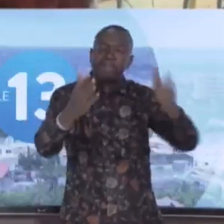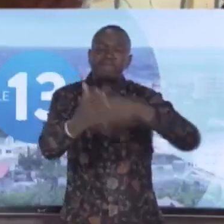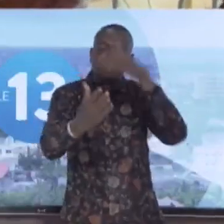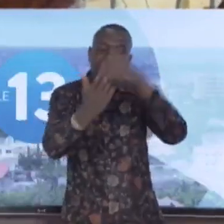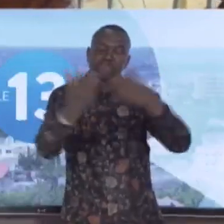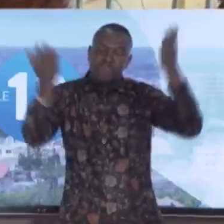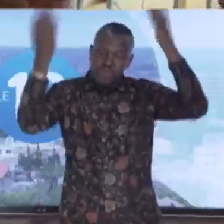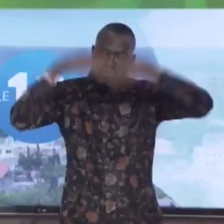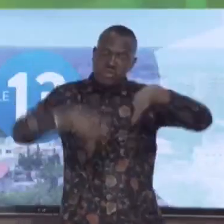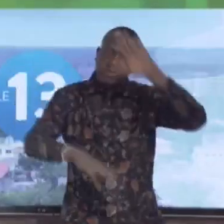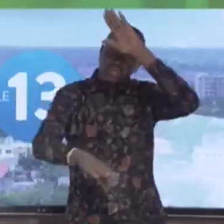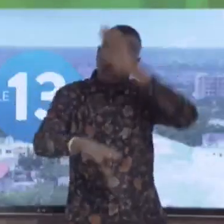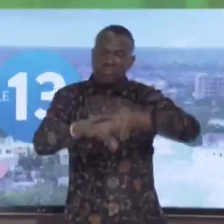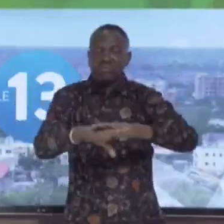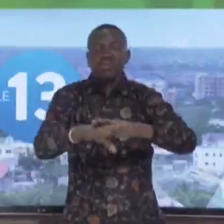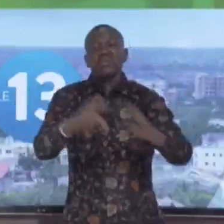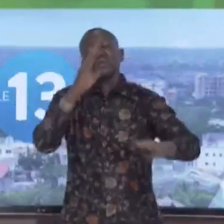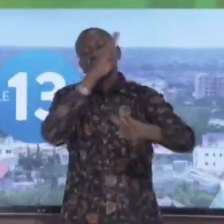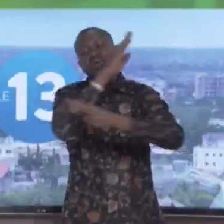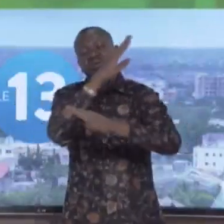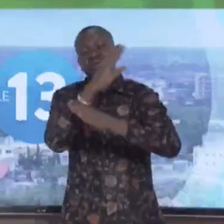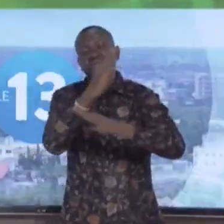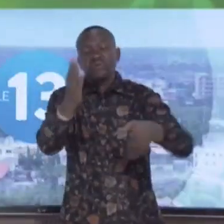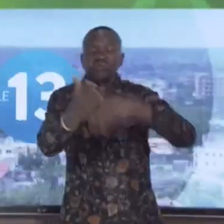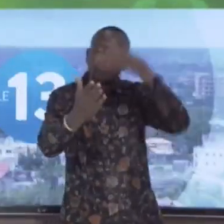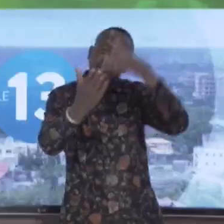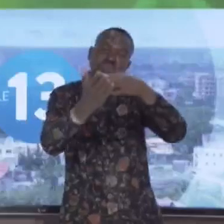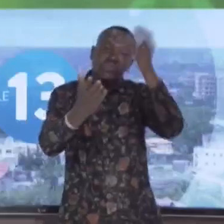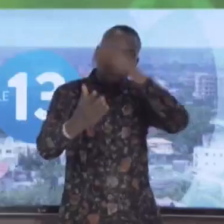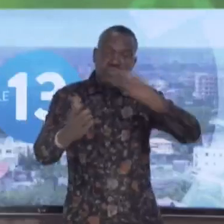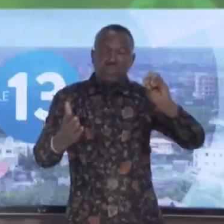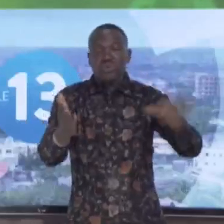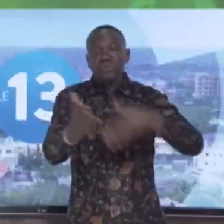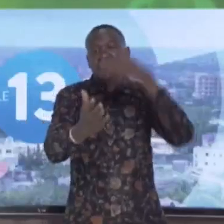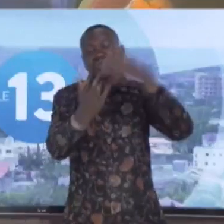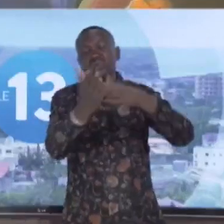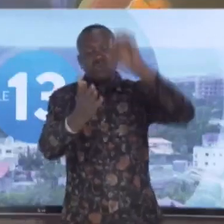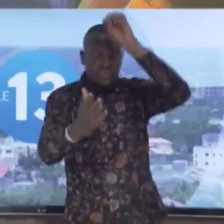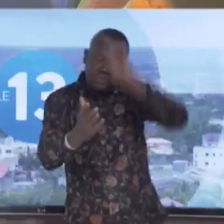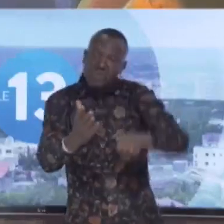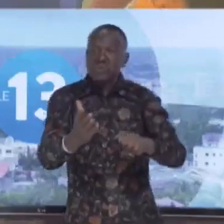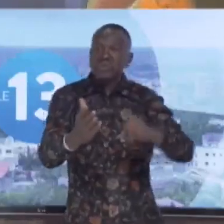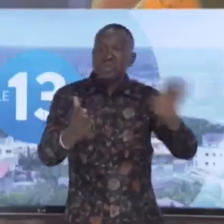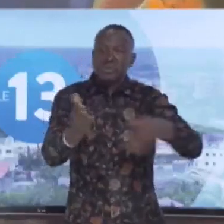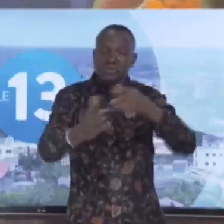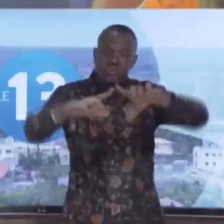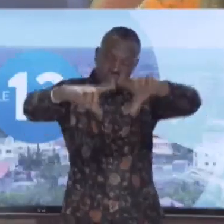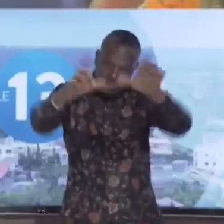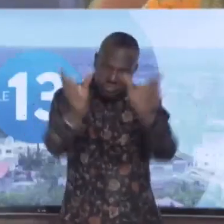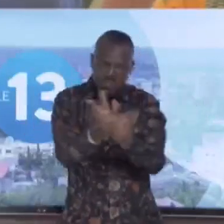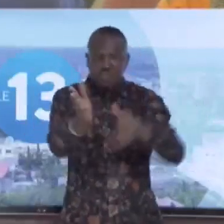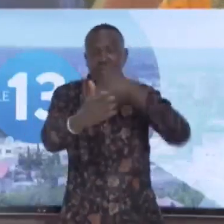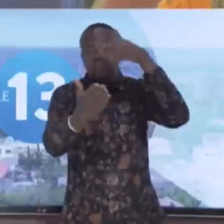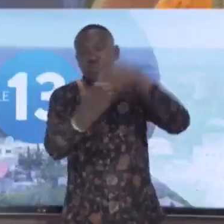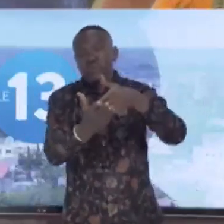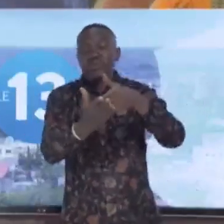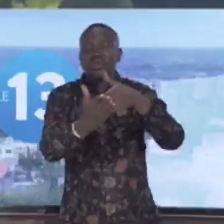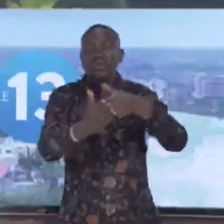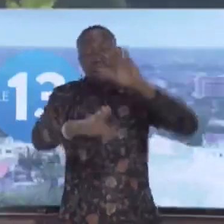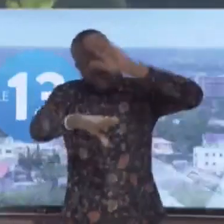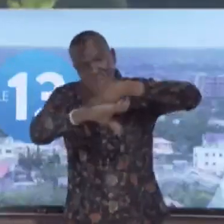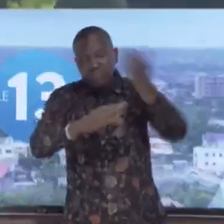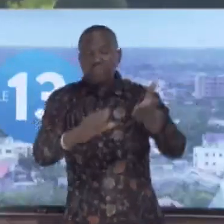intervient après celle des hauts bassins, du centre ouest, du centre sud et du plateau central. À l'issue de